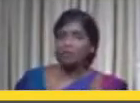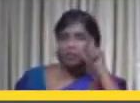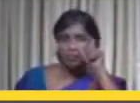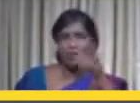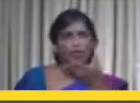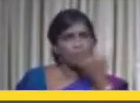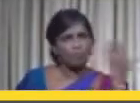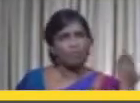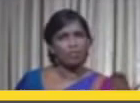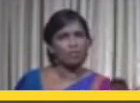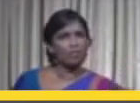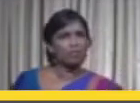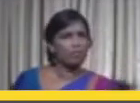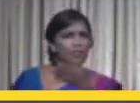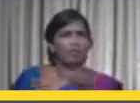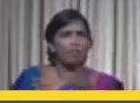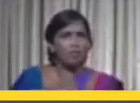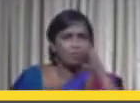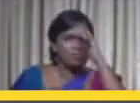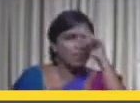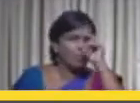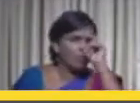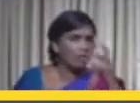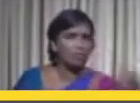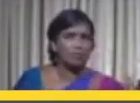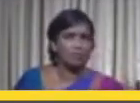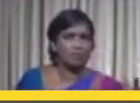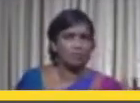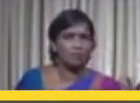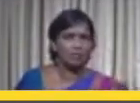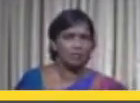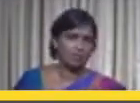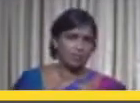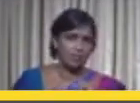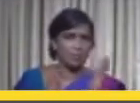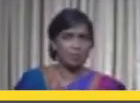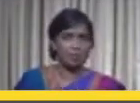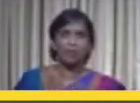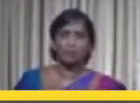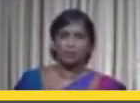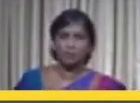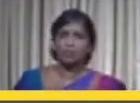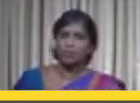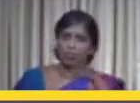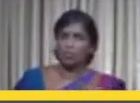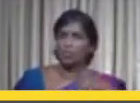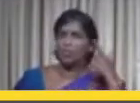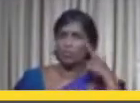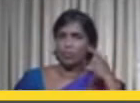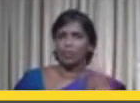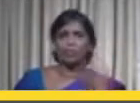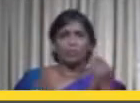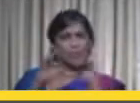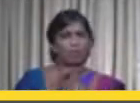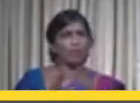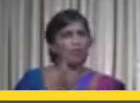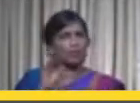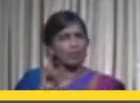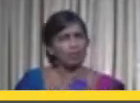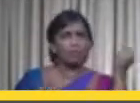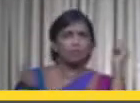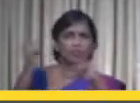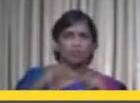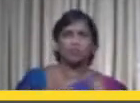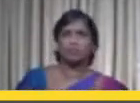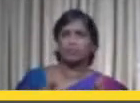पुड़ना अभी मे पक्ष नायक बलन बे मम अगमेट मे उमदन की नीट मे सहभाग मंत्री ओरटिया